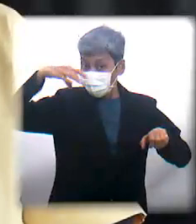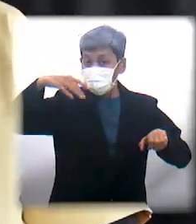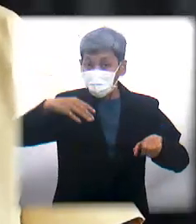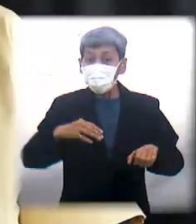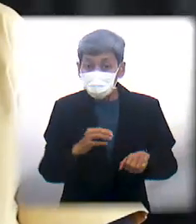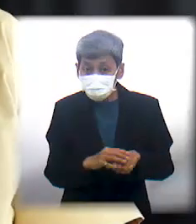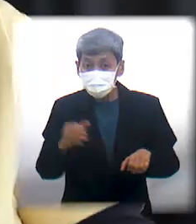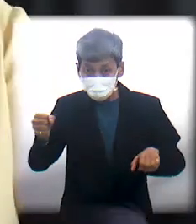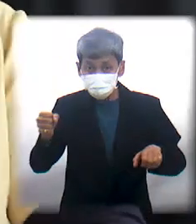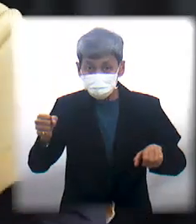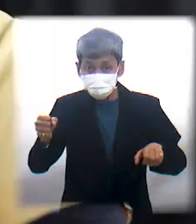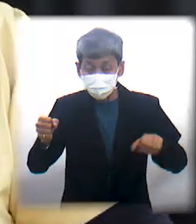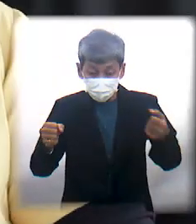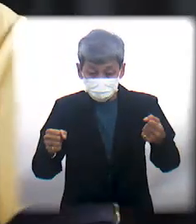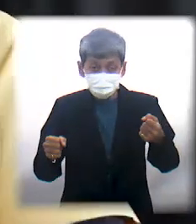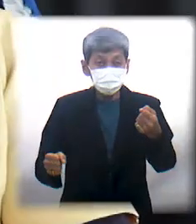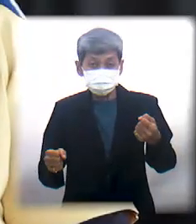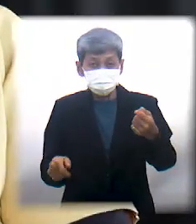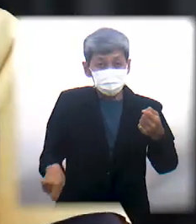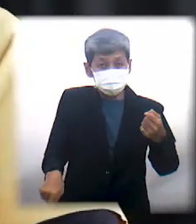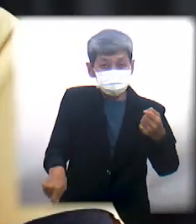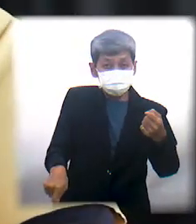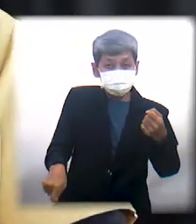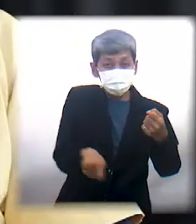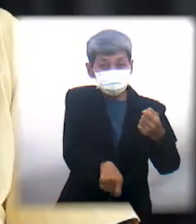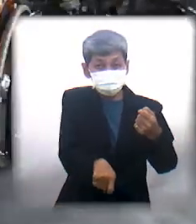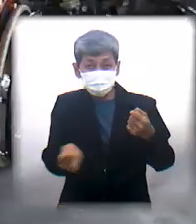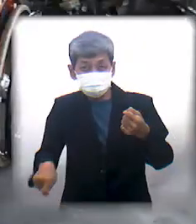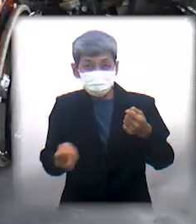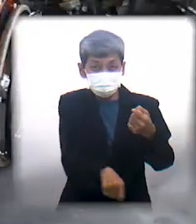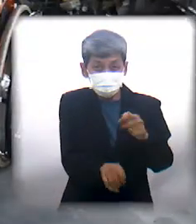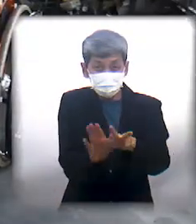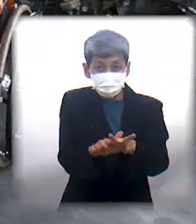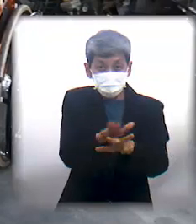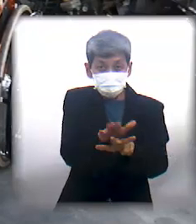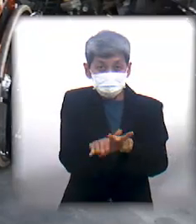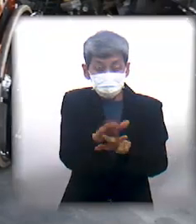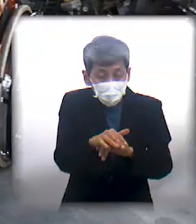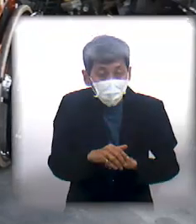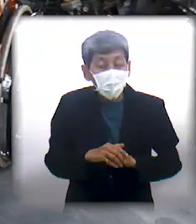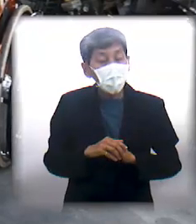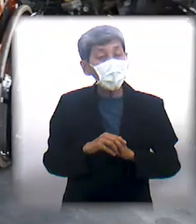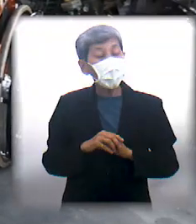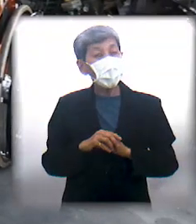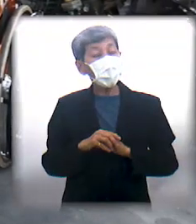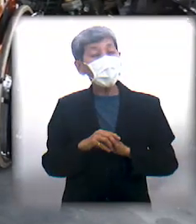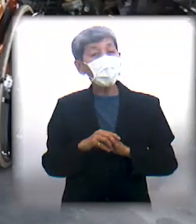ก็คือพี่ขับรถมือเดียวแล้วอีกมือนึงอ่ะคอนโทรลไม้ ใช่ครับ จิ้มเบรกจิ้มคันเร่งแบบนี้ ใช่ครับ โอ้โ